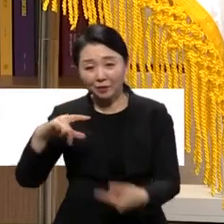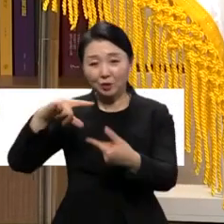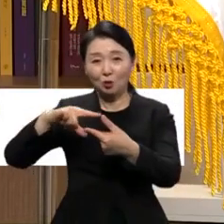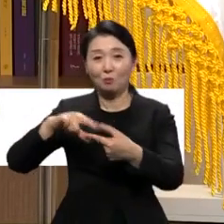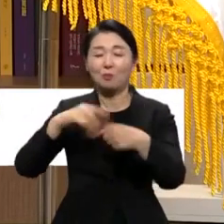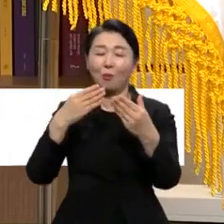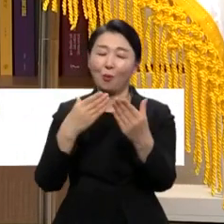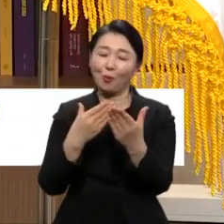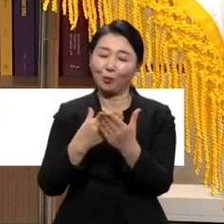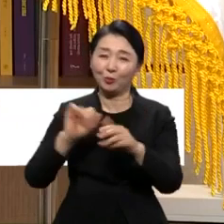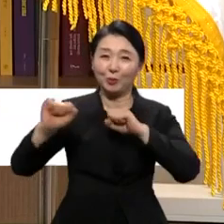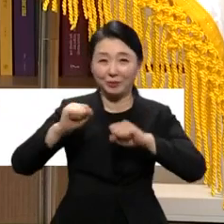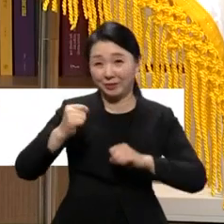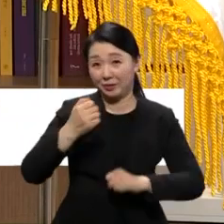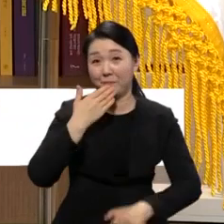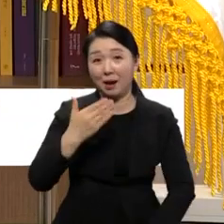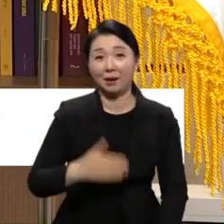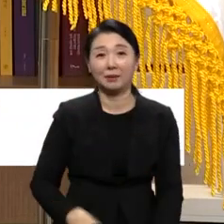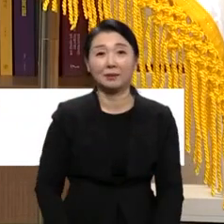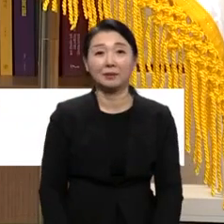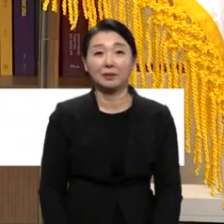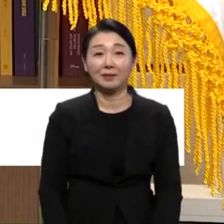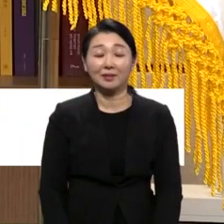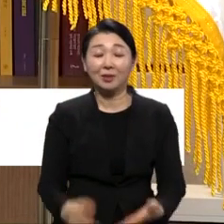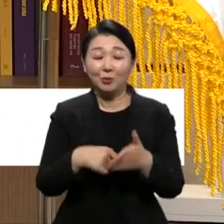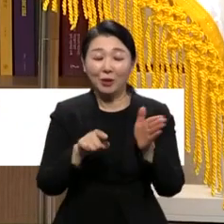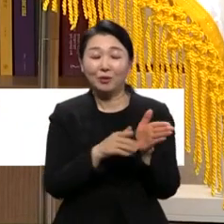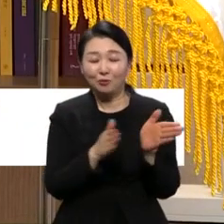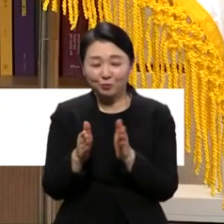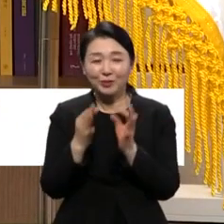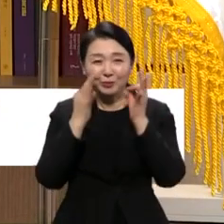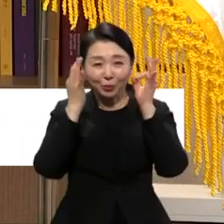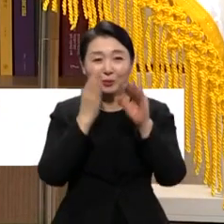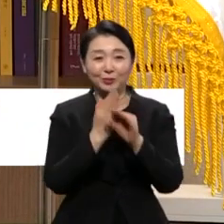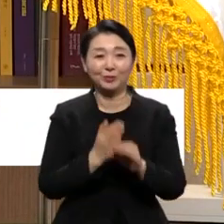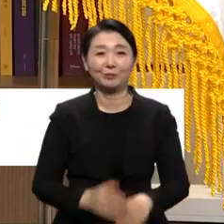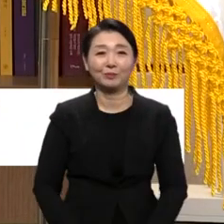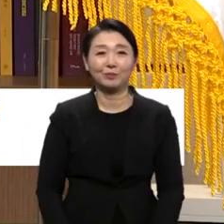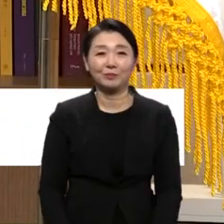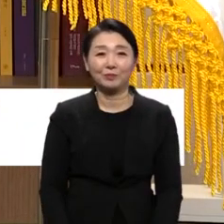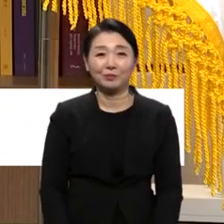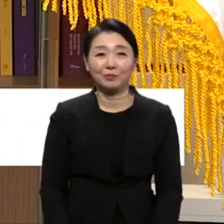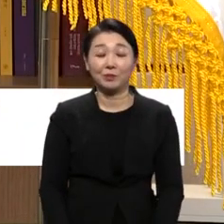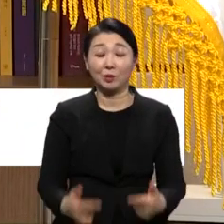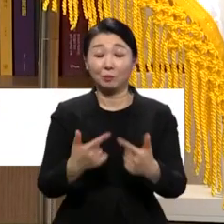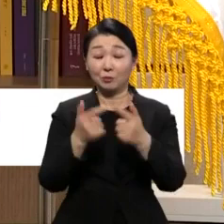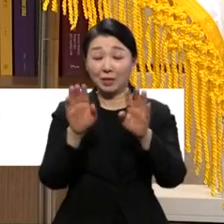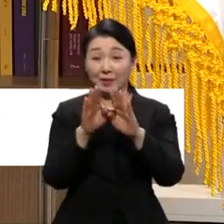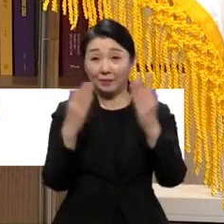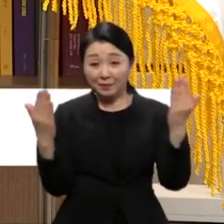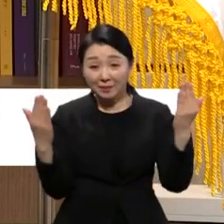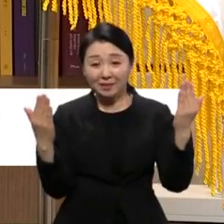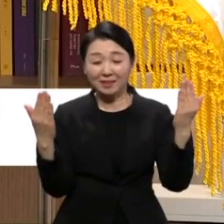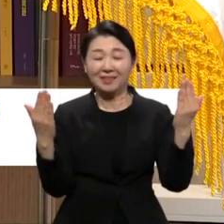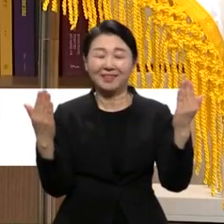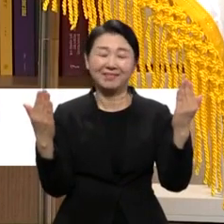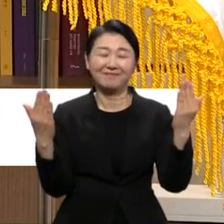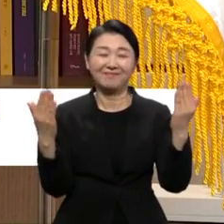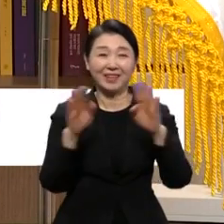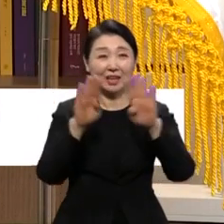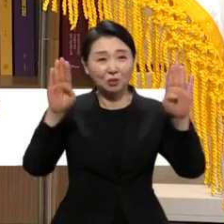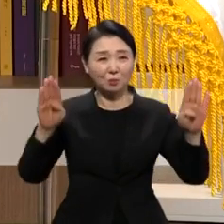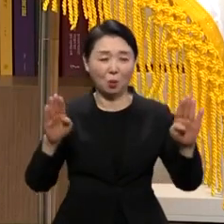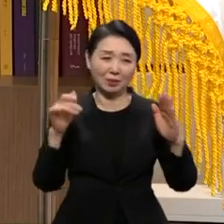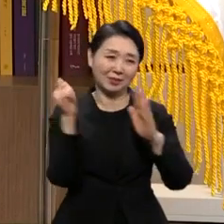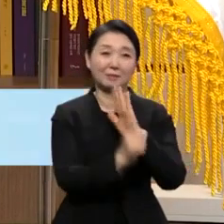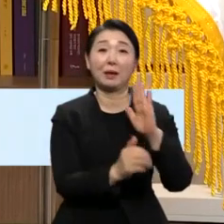될 것입니다. 그것을 위한 준비를 저희가 착실히 하고 있고, 엑스포라고 하는 것이 비록 유치에는 실패했지만